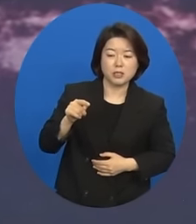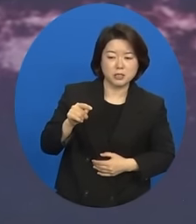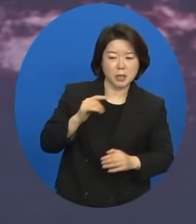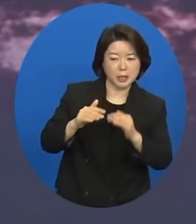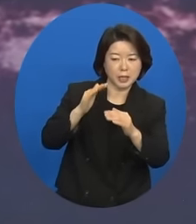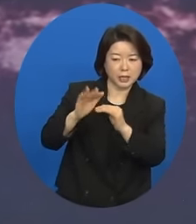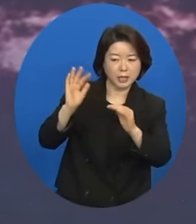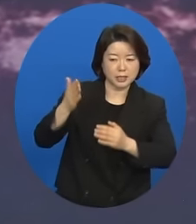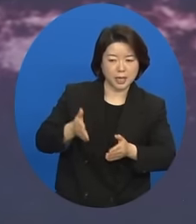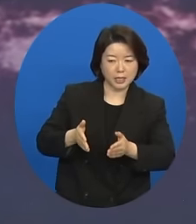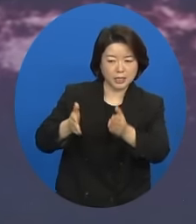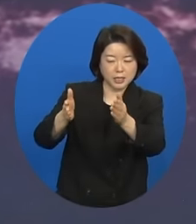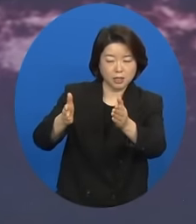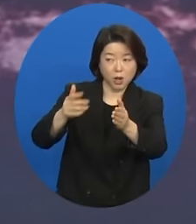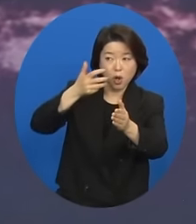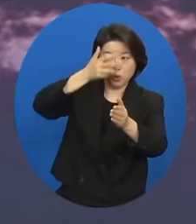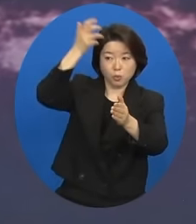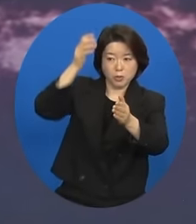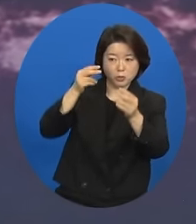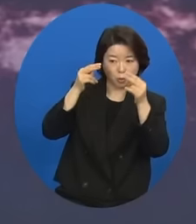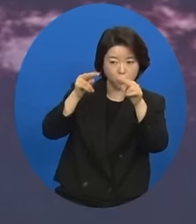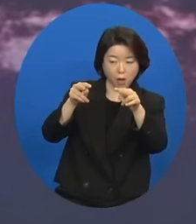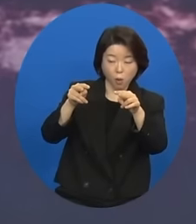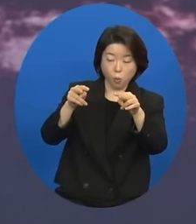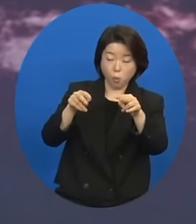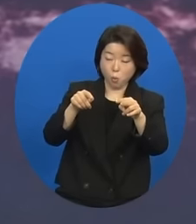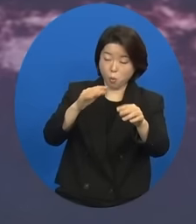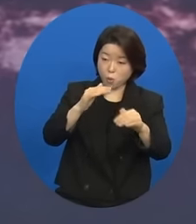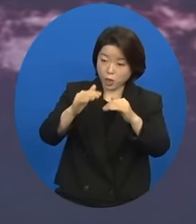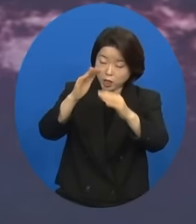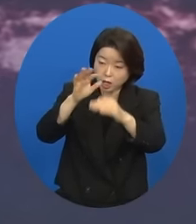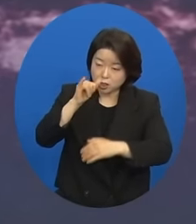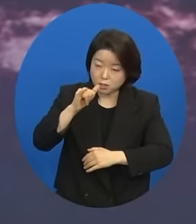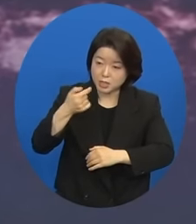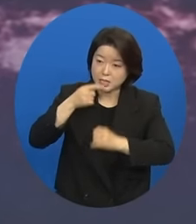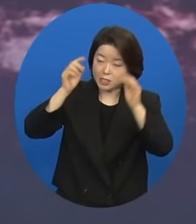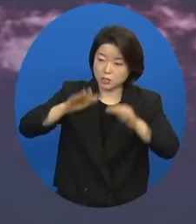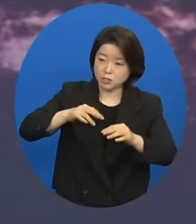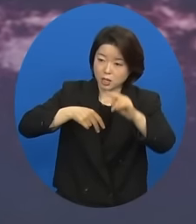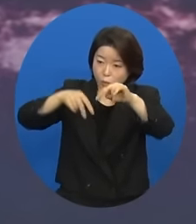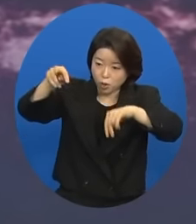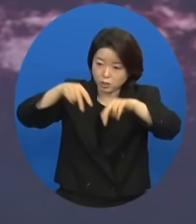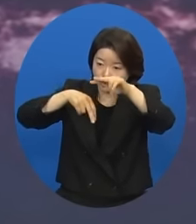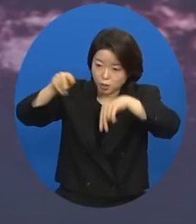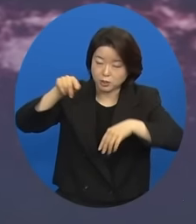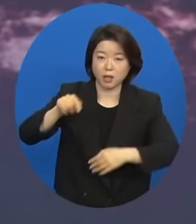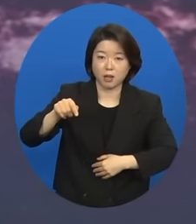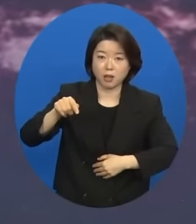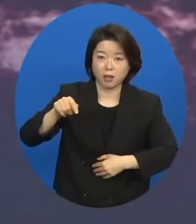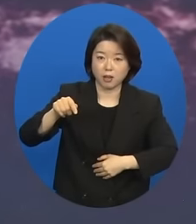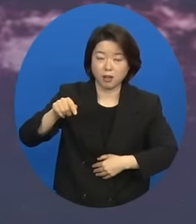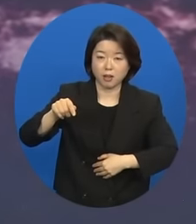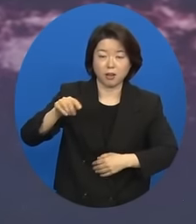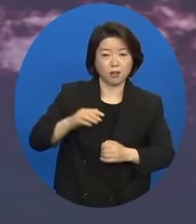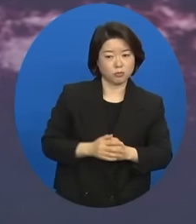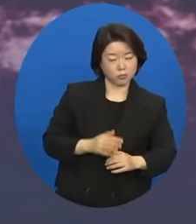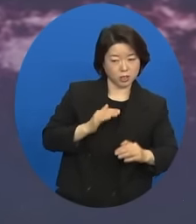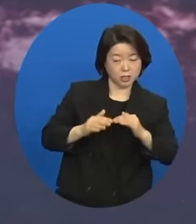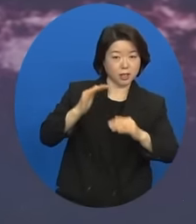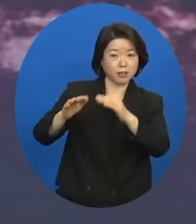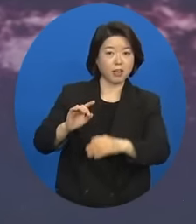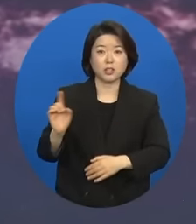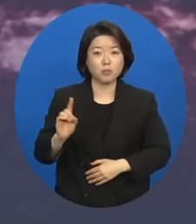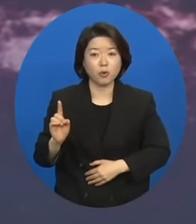지금 보고 있는 거예요 꿈에서 어 계단이 있네 어 천사들이 왔다 갔다 하네 근데 여러분 그 계단이 뭘 말하는지 아십니까